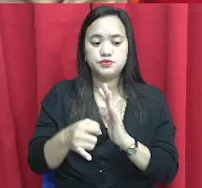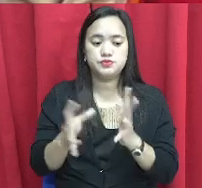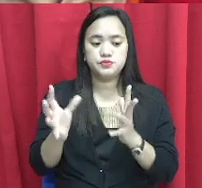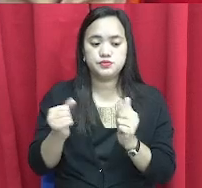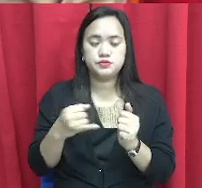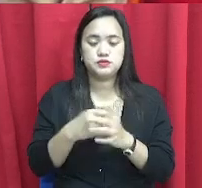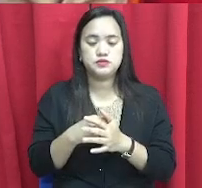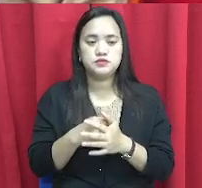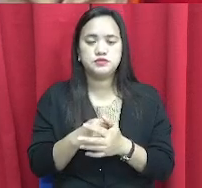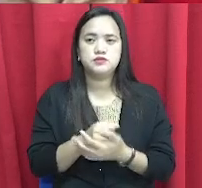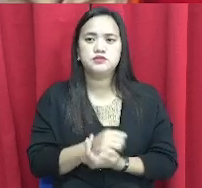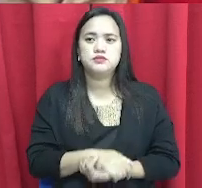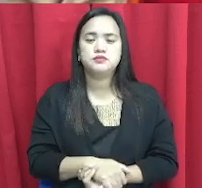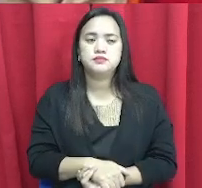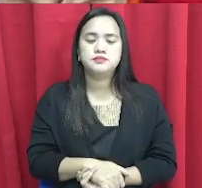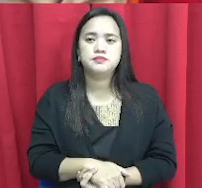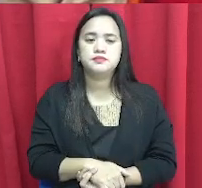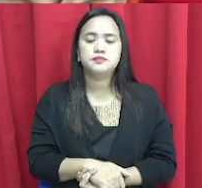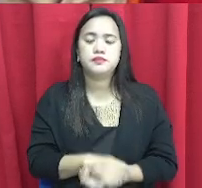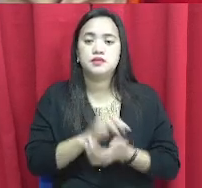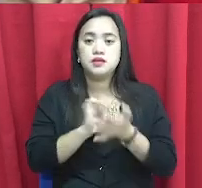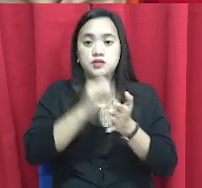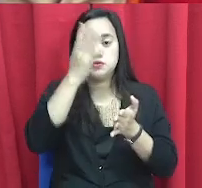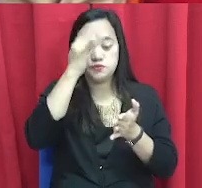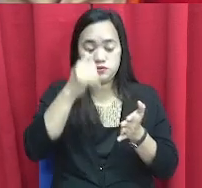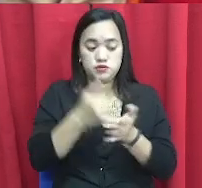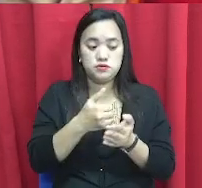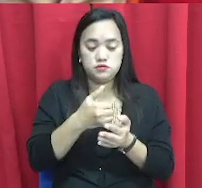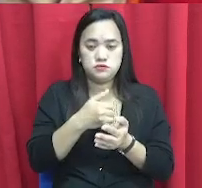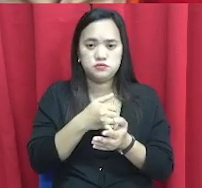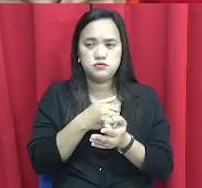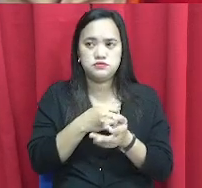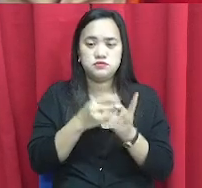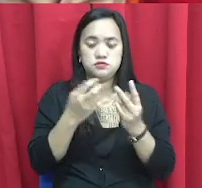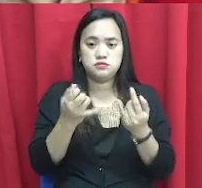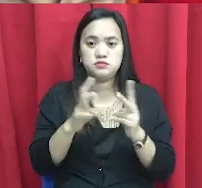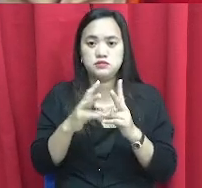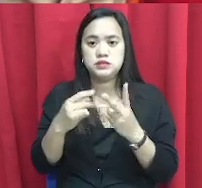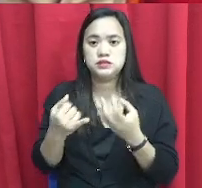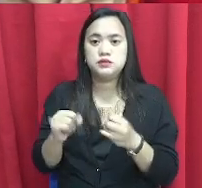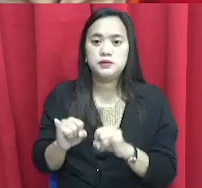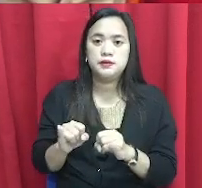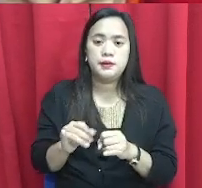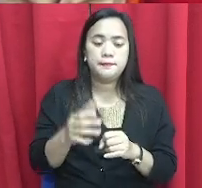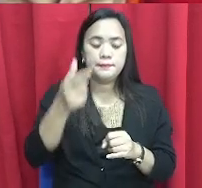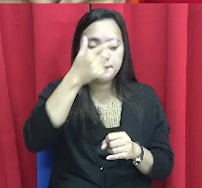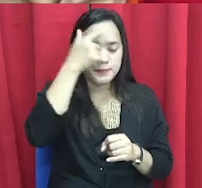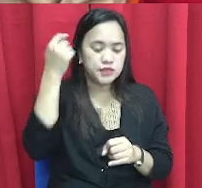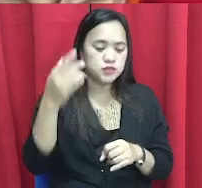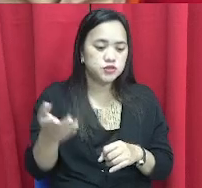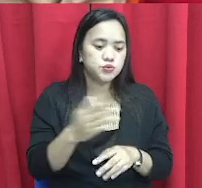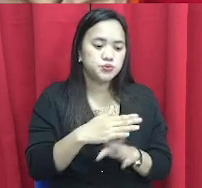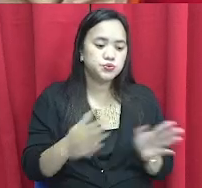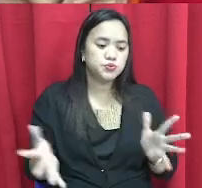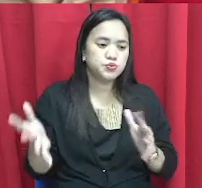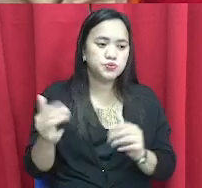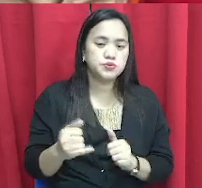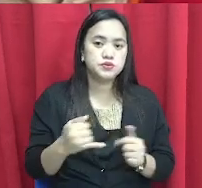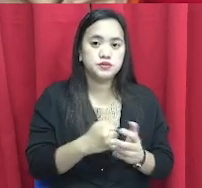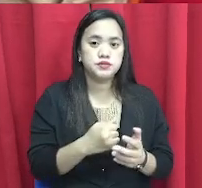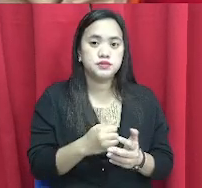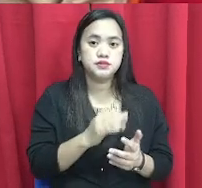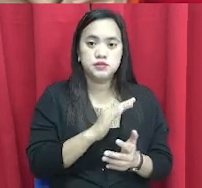Diyos hindi ikw masusunod kaya naman mahirap hindi ikw nasusunod eh basta sa tao bast hindi siya nasunod mahirap lagi yan pag ang anak Hindi siya